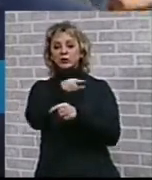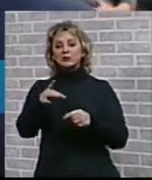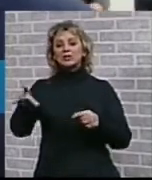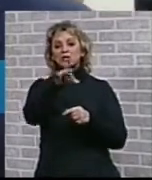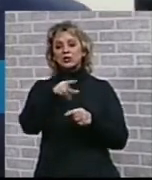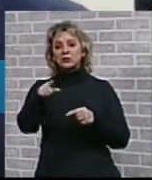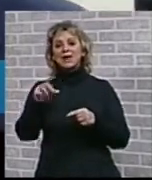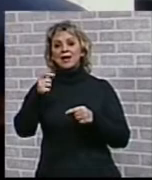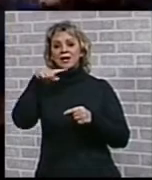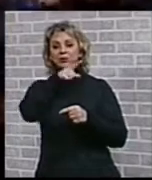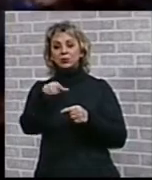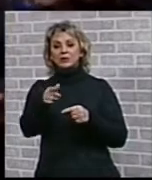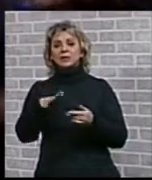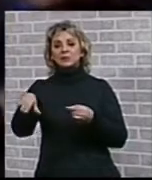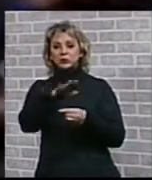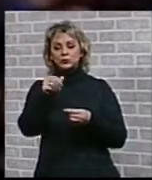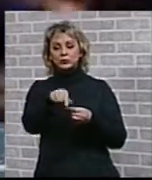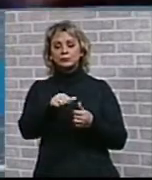и экономики муниципальных образований.